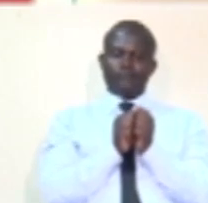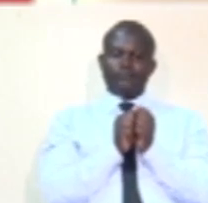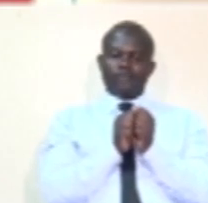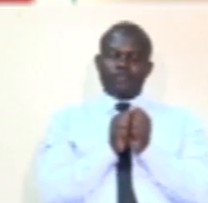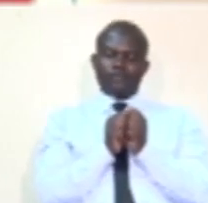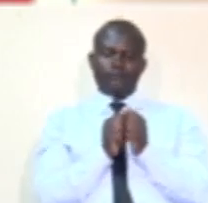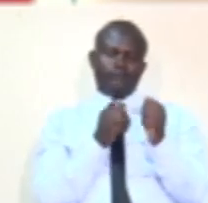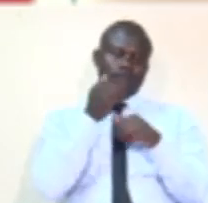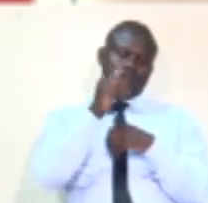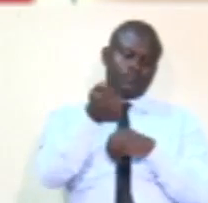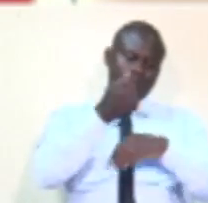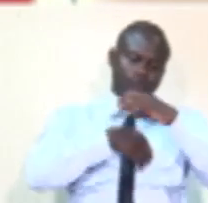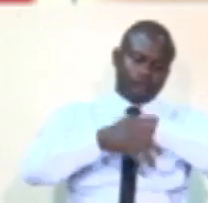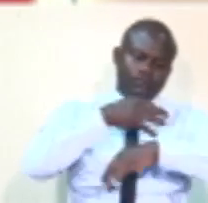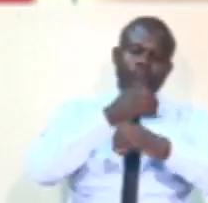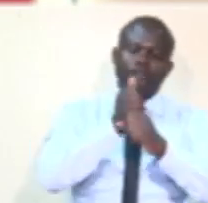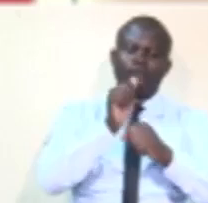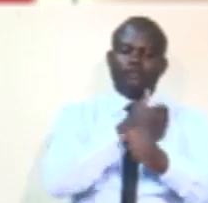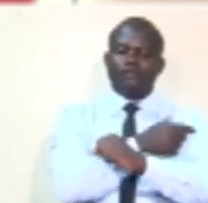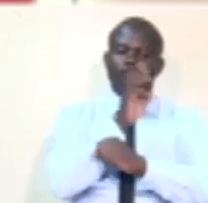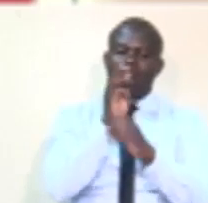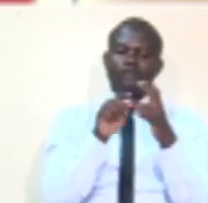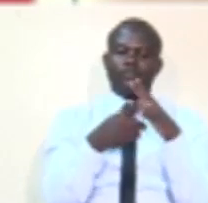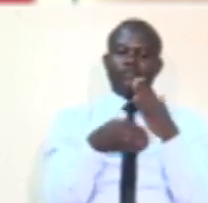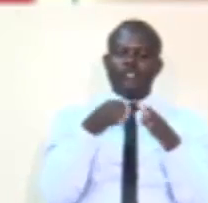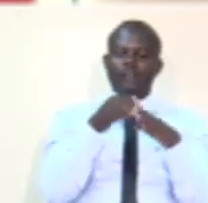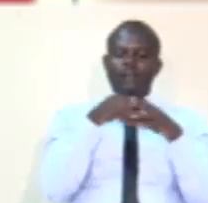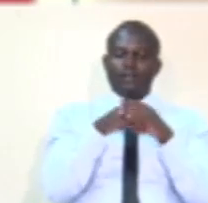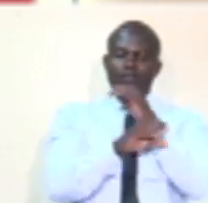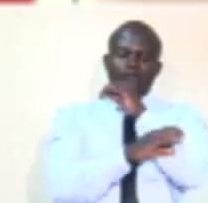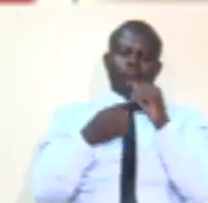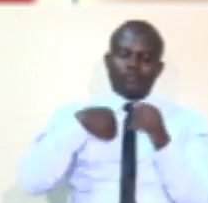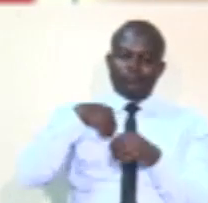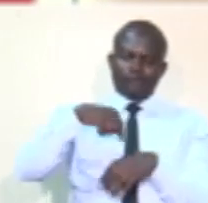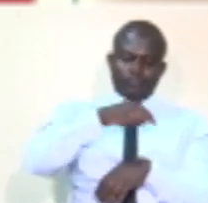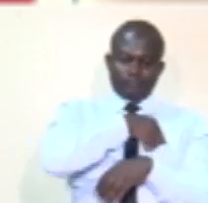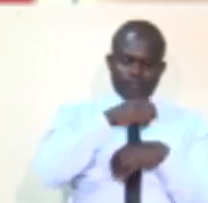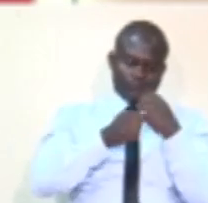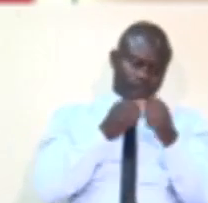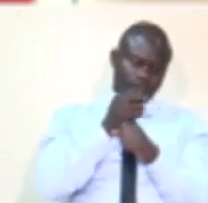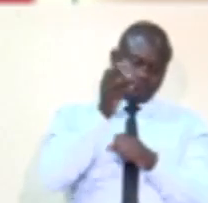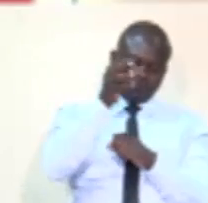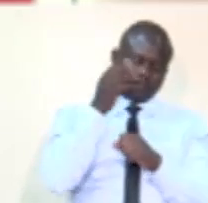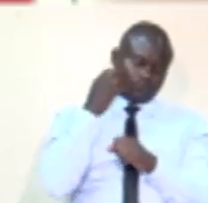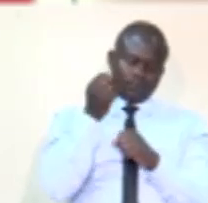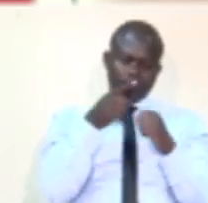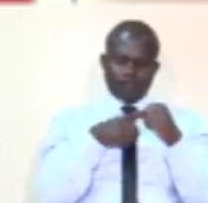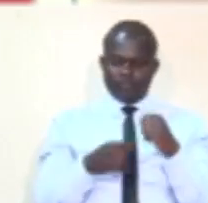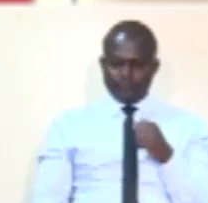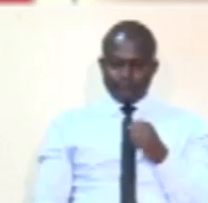Urwo ruganda rero rukora izo nkingo rukaba ruzatangira kubakwa mu gihugu cyacu mu mwaka utaha mu kwezi kwa